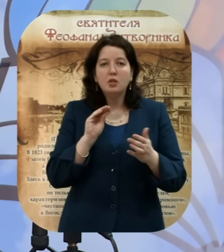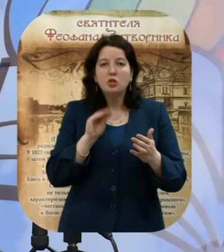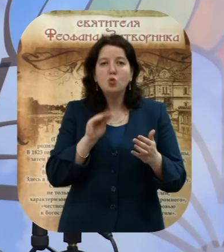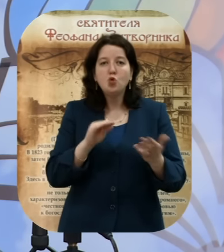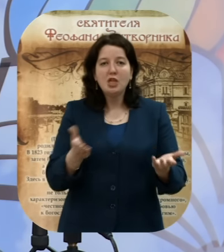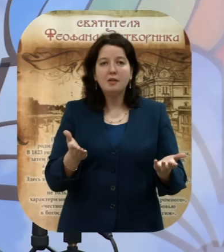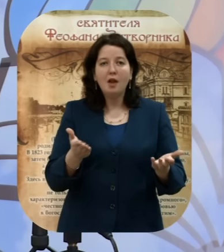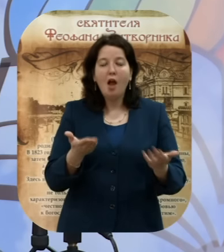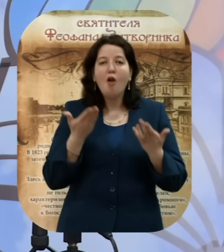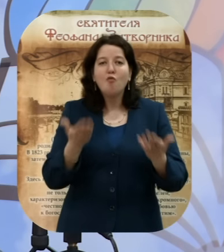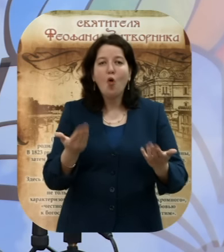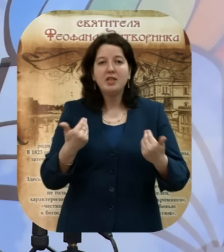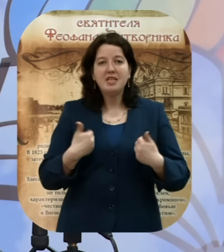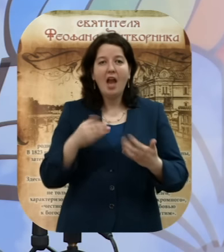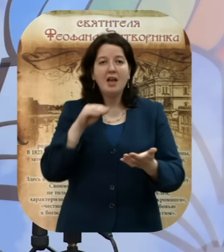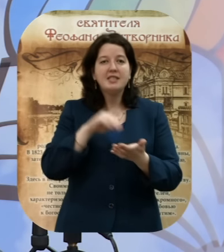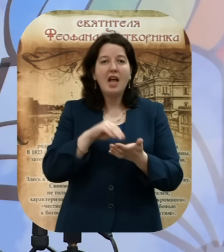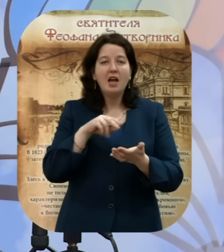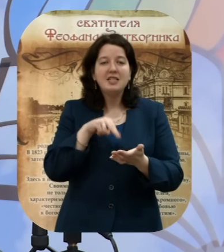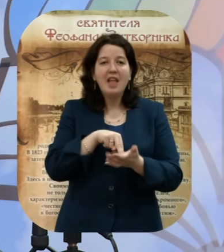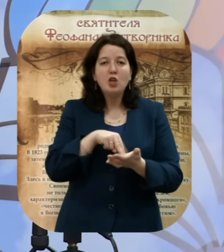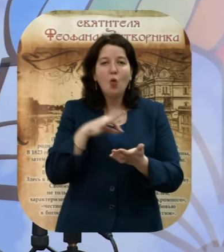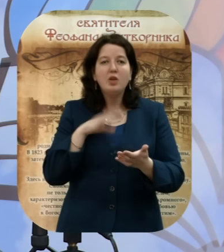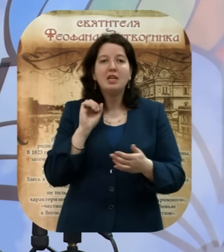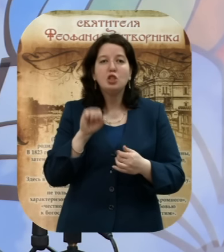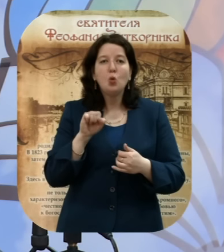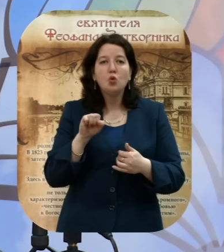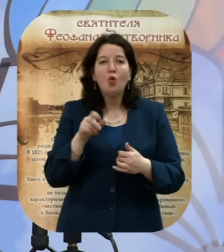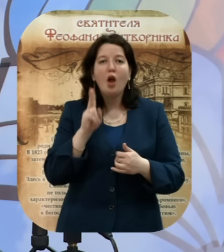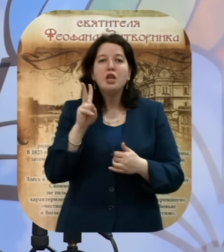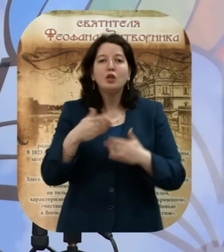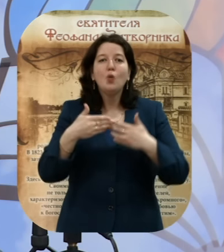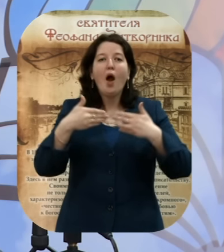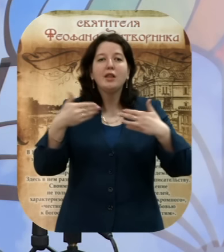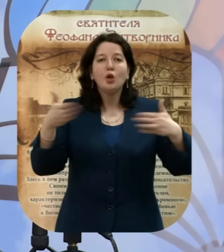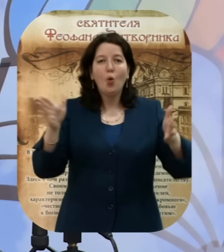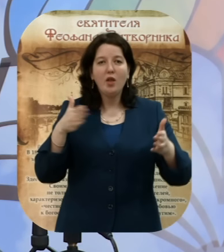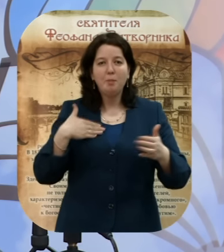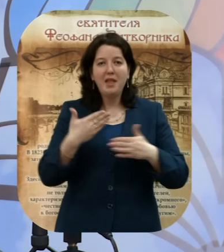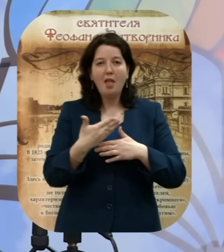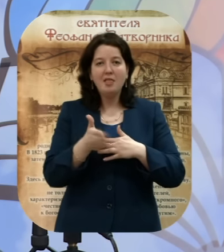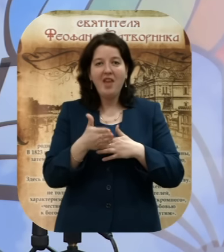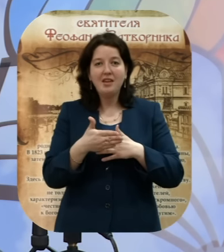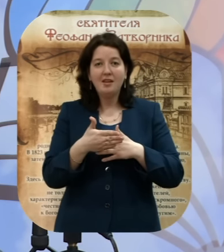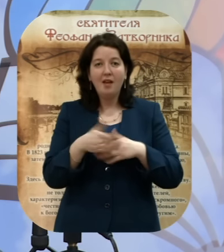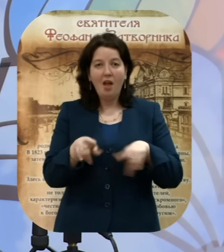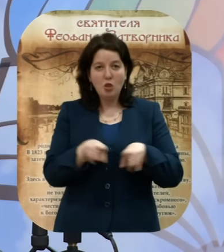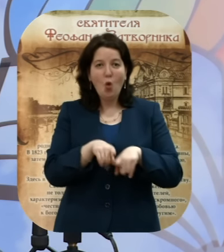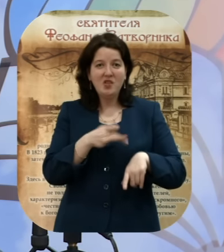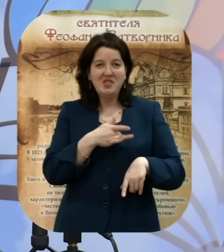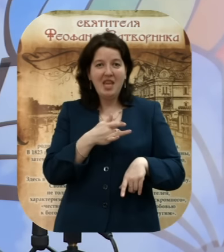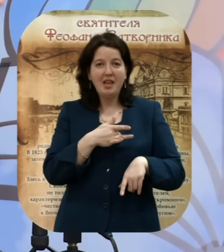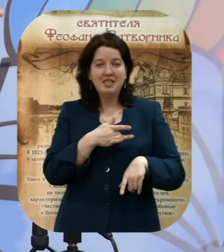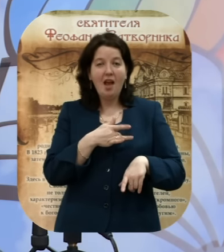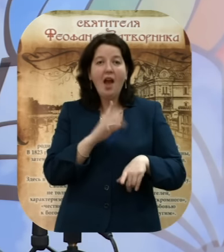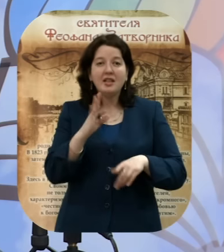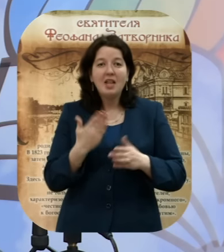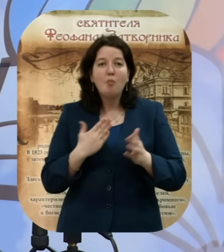такие слова, «Вот я стою и стучу, и кто откроет мне дверь, сердце, к тому я